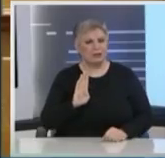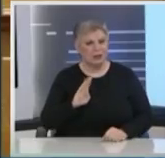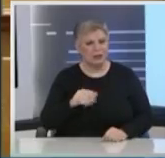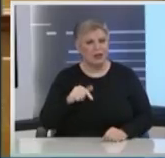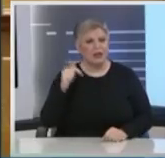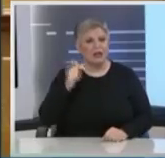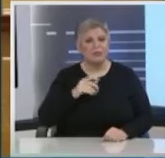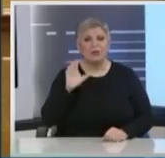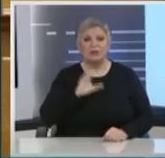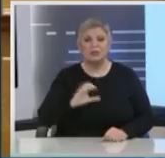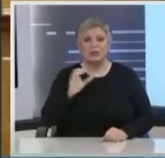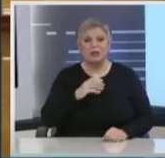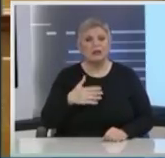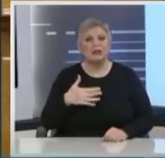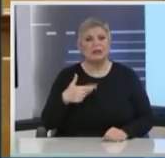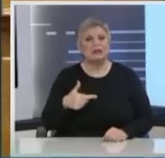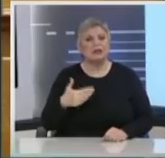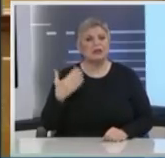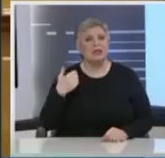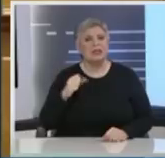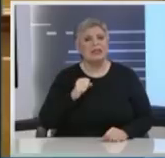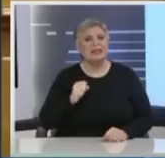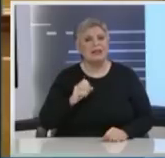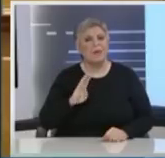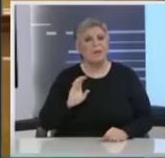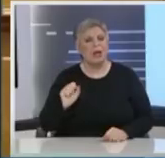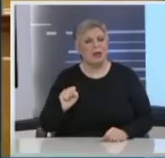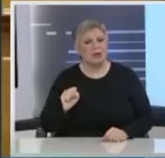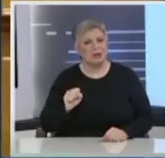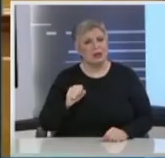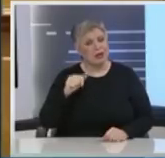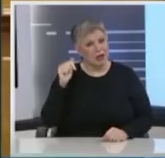ψάχναμε για την υπόθεση του CTS. Για το λόγο από τον οποίο